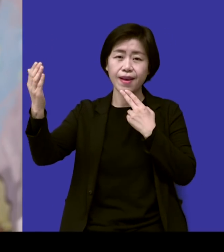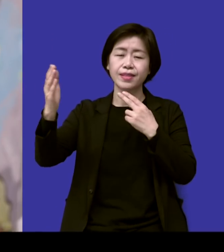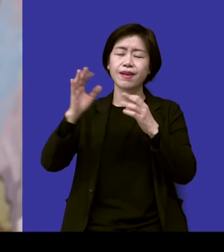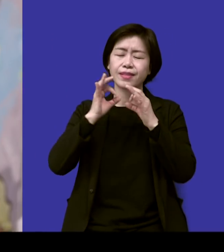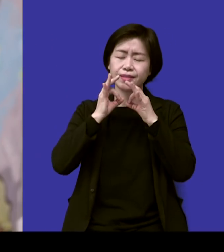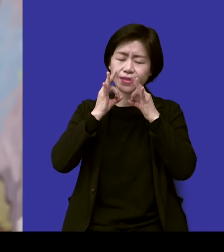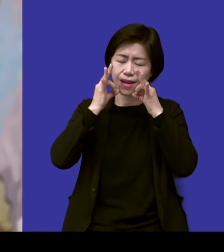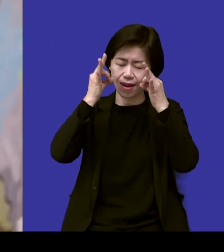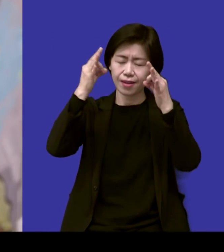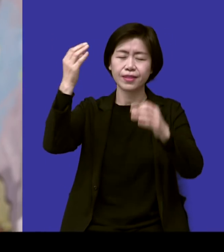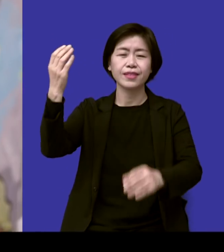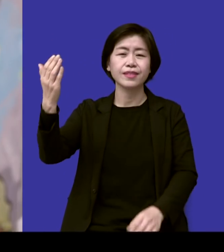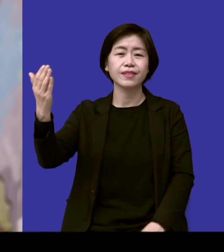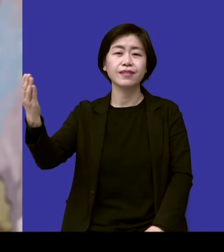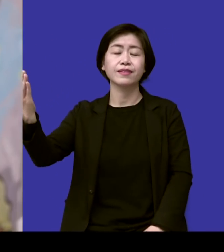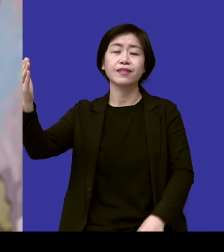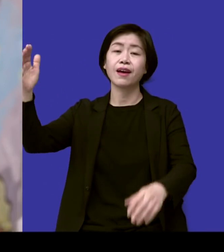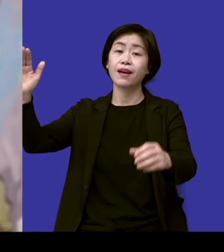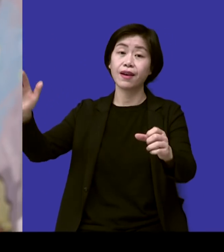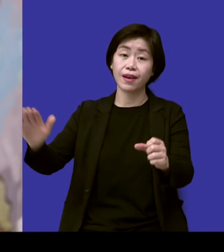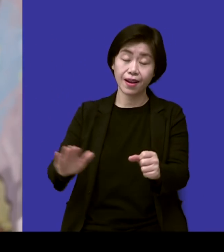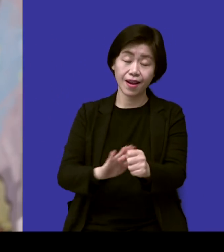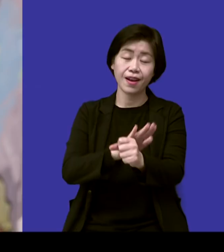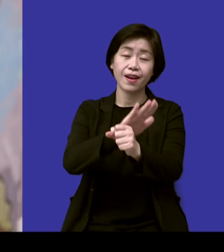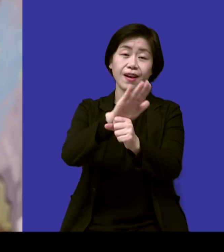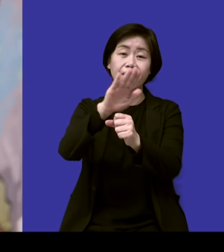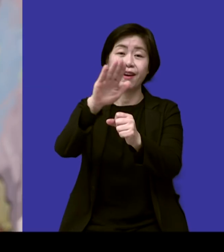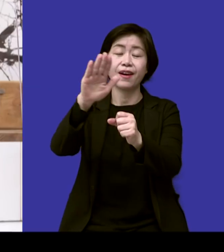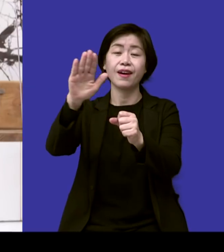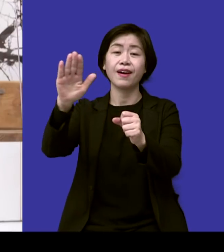없으신 성실하신 그